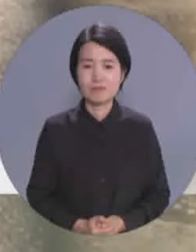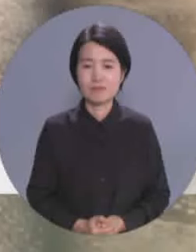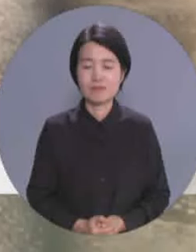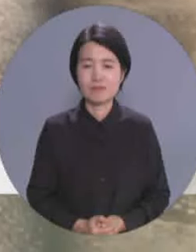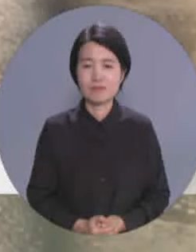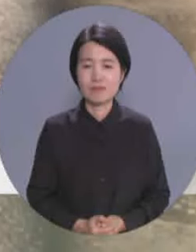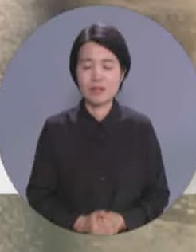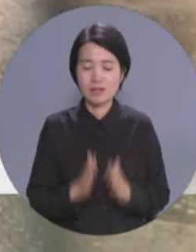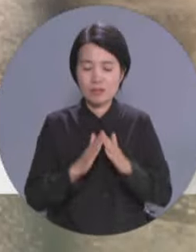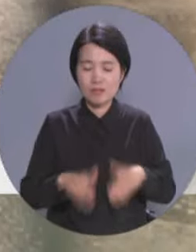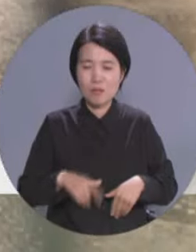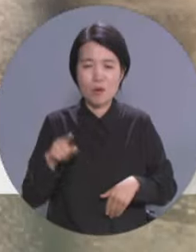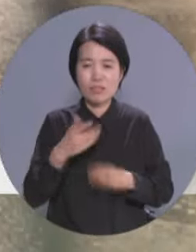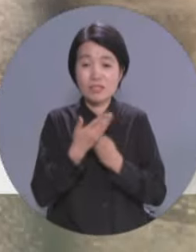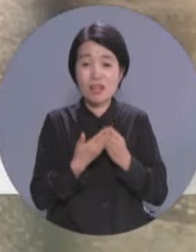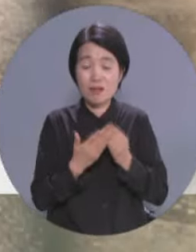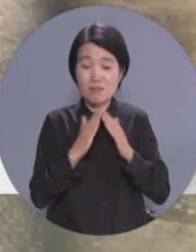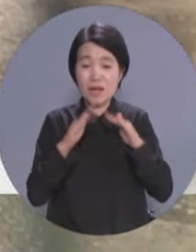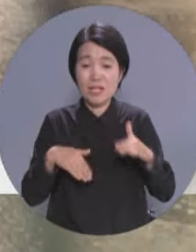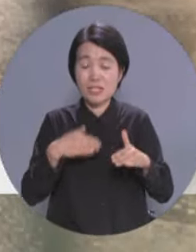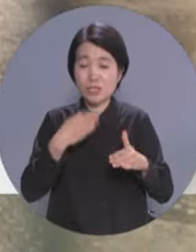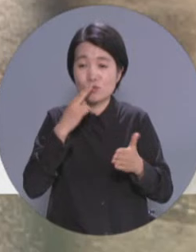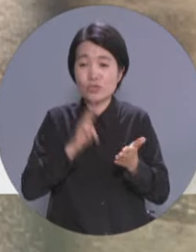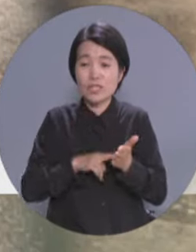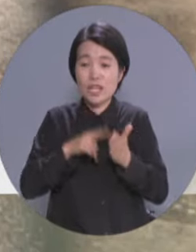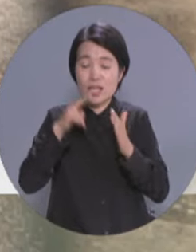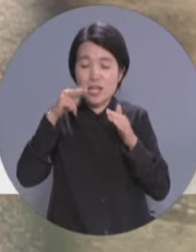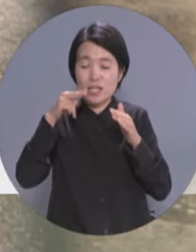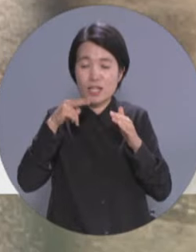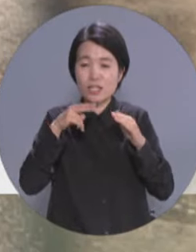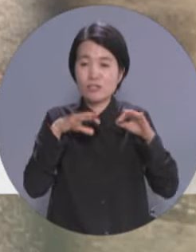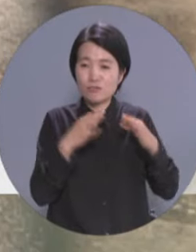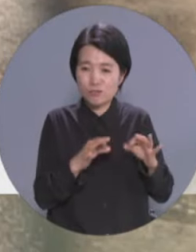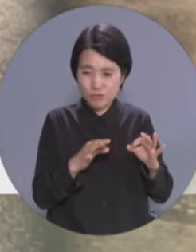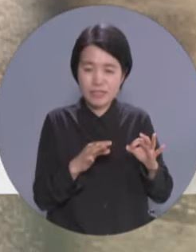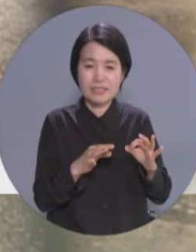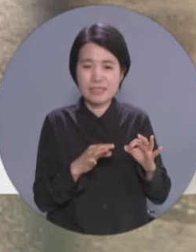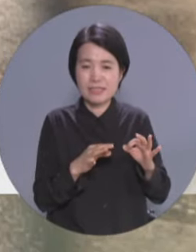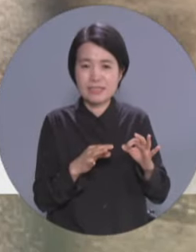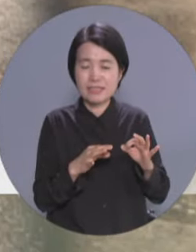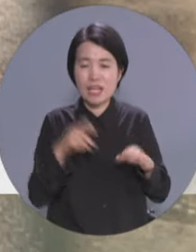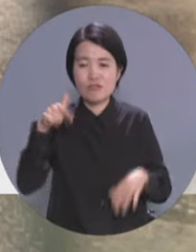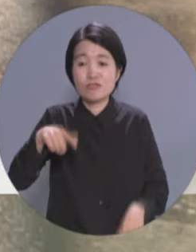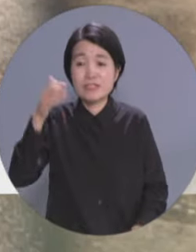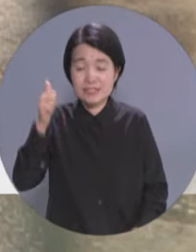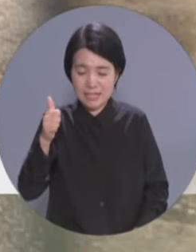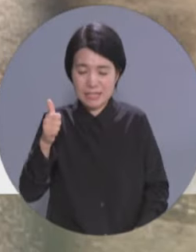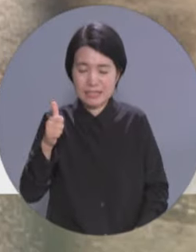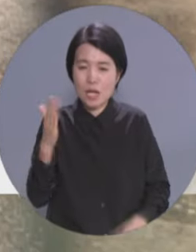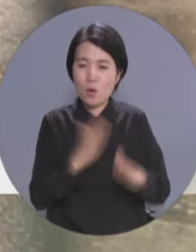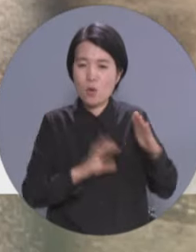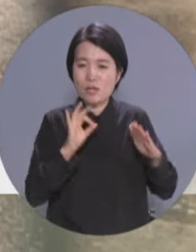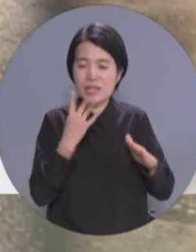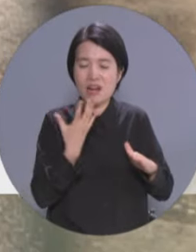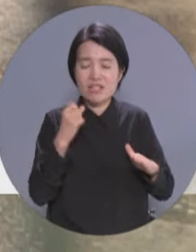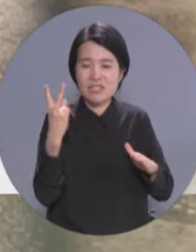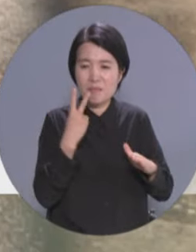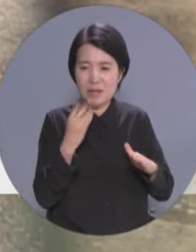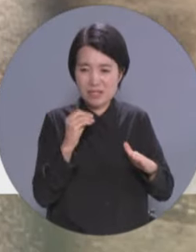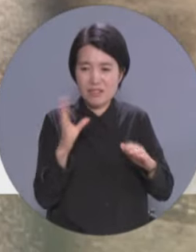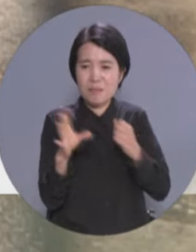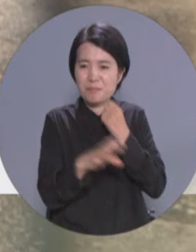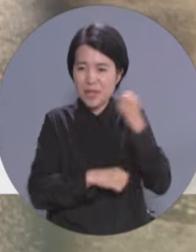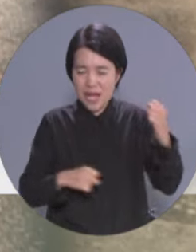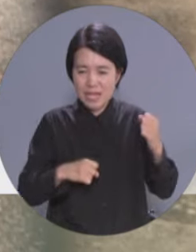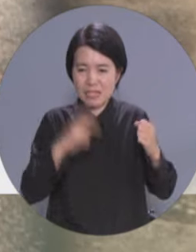전남의 한 선마을 우체국장이 우체국 금고에 있던 공금 1억 2천여만 원을 횡령해 경찰 수사를 받고